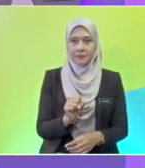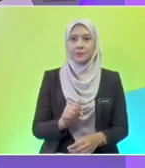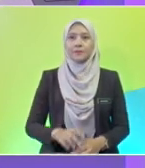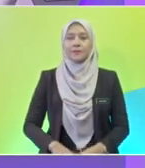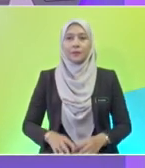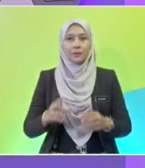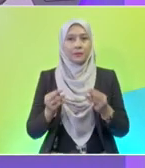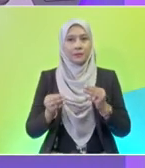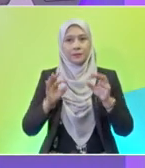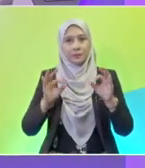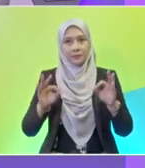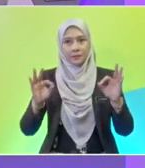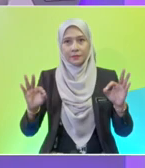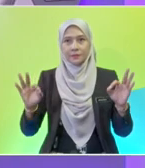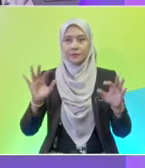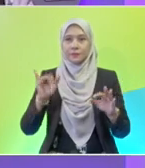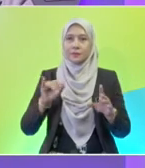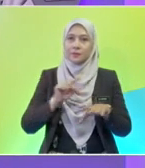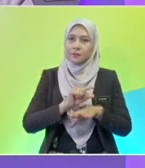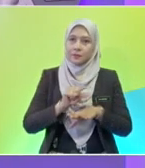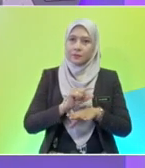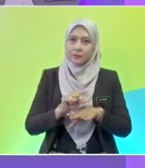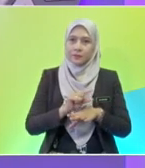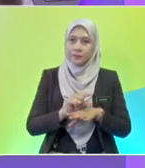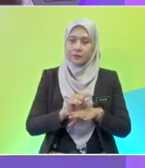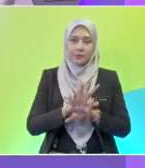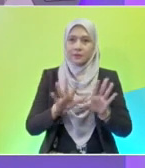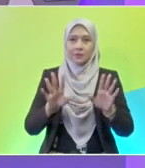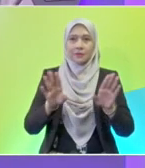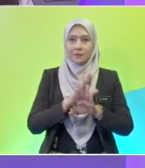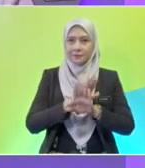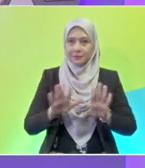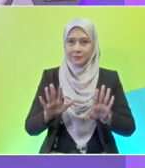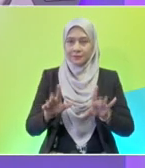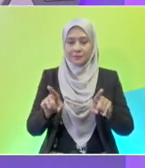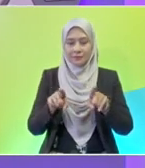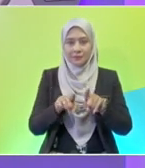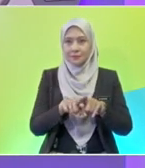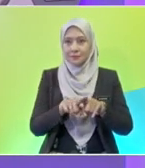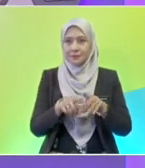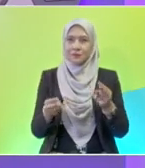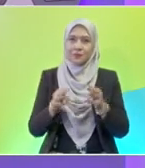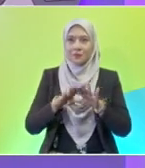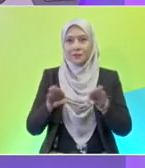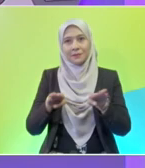itu adalah sama dia bukan satu macam kita kata saat